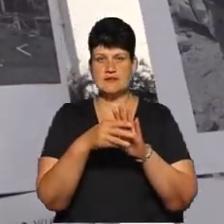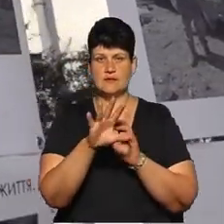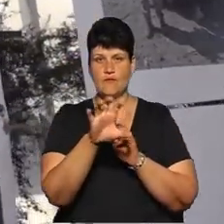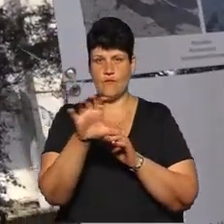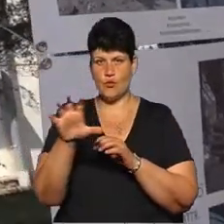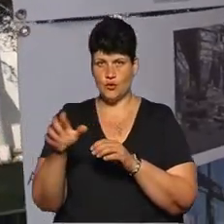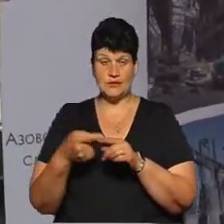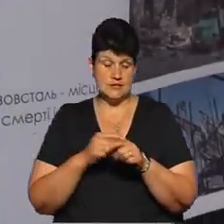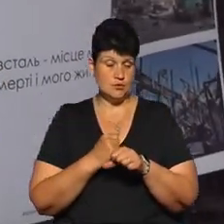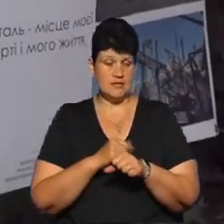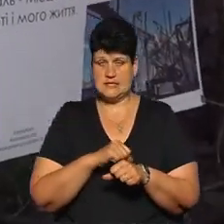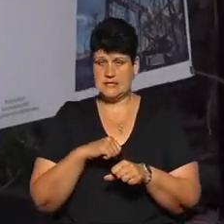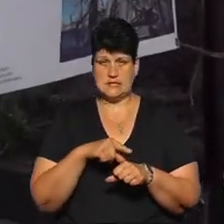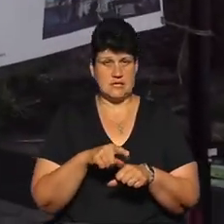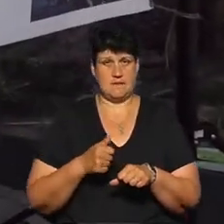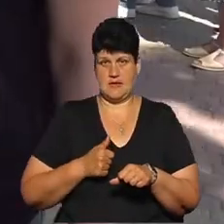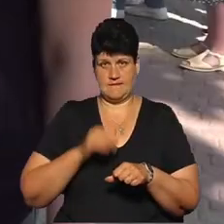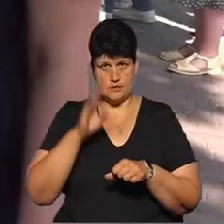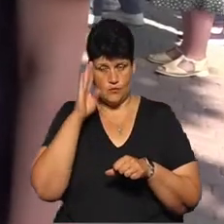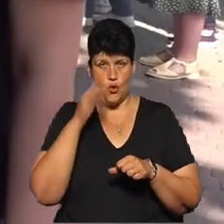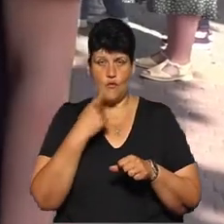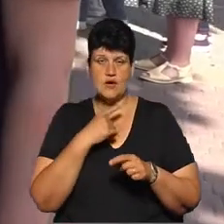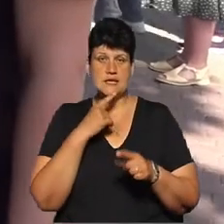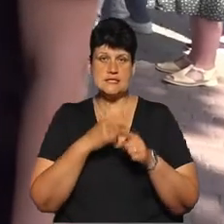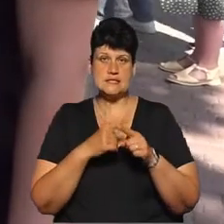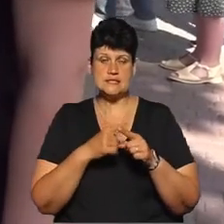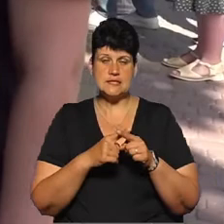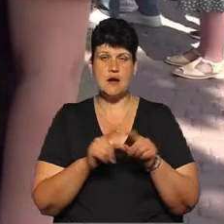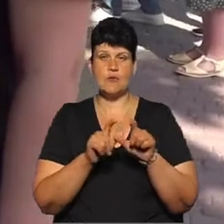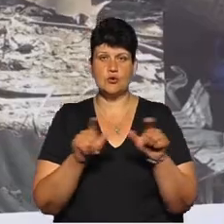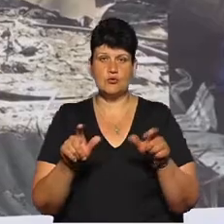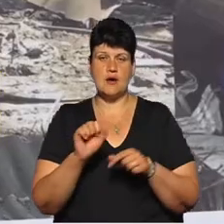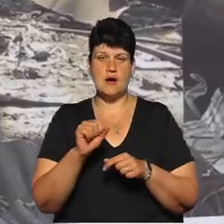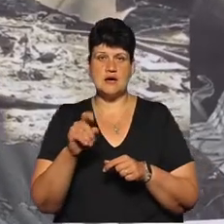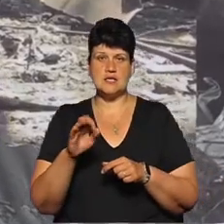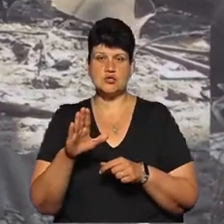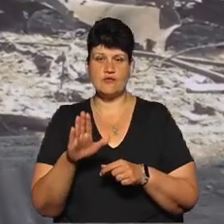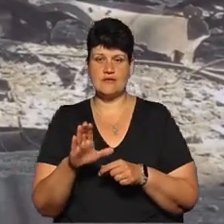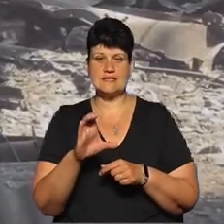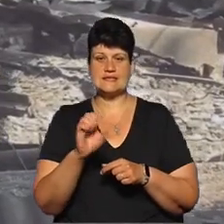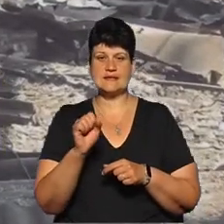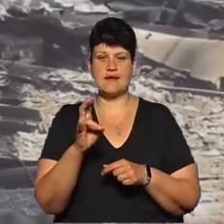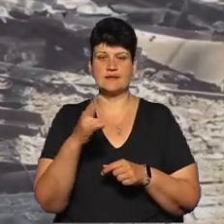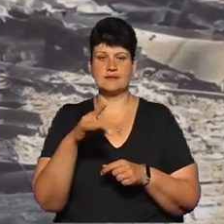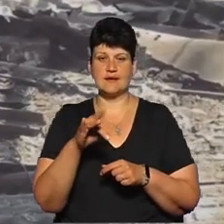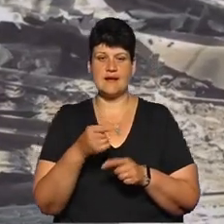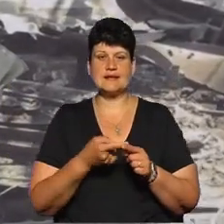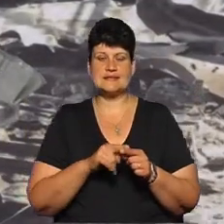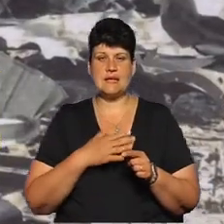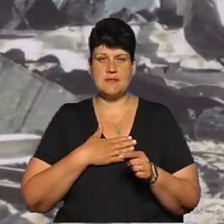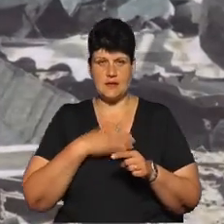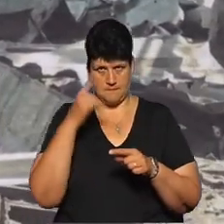самі воїни, розповідає сестра заступника командира полку Азов Богдана Кротевича Сандра. Це мій брат. Розруха